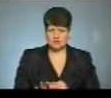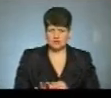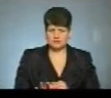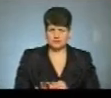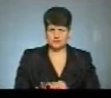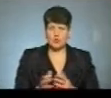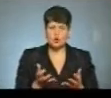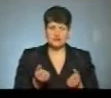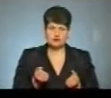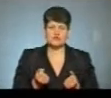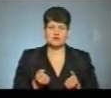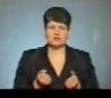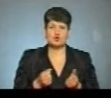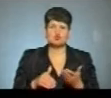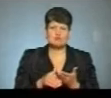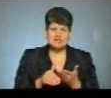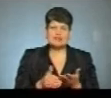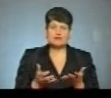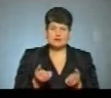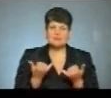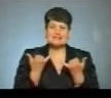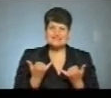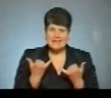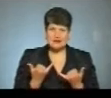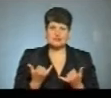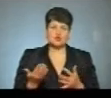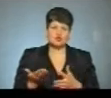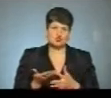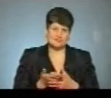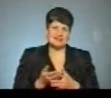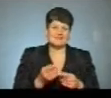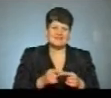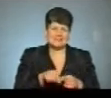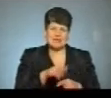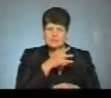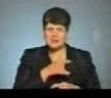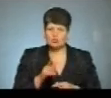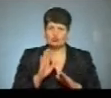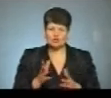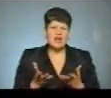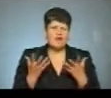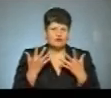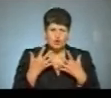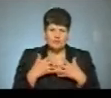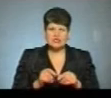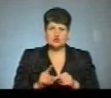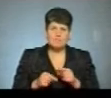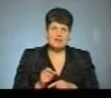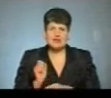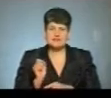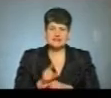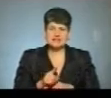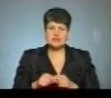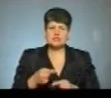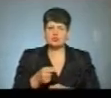95% одержувачів субсидій, які отримують зараз субсидії в цей опалювальний період, будуть автоматично перепризначені на